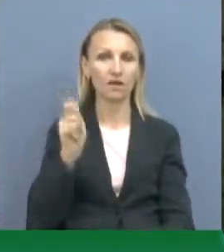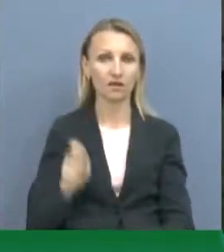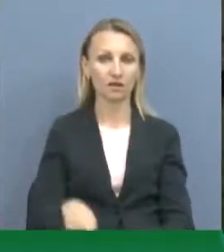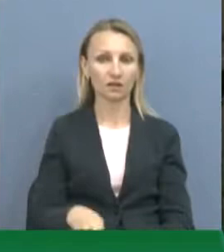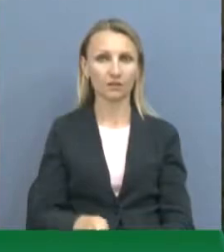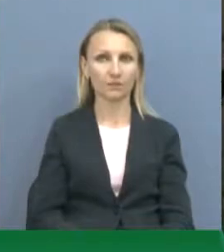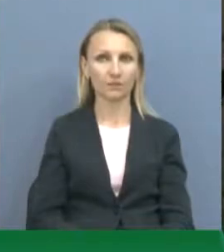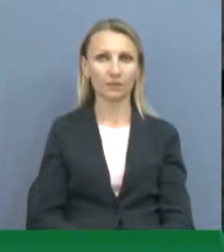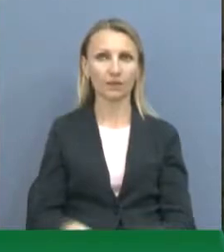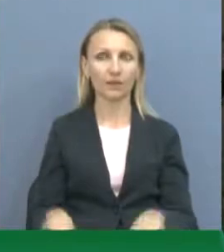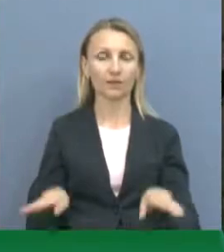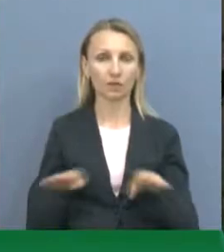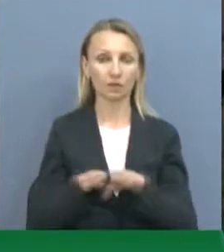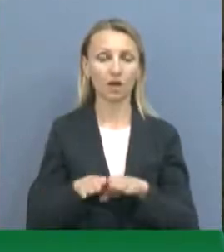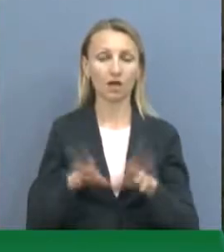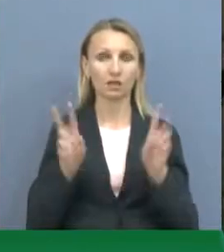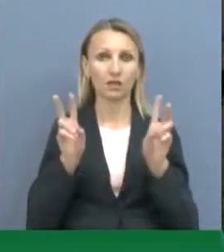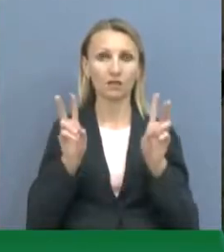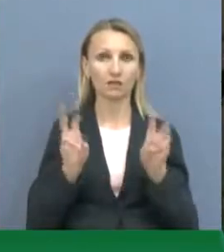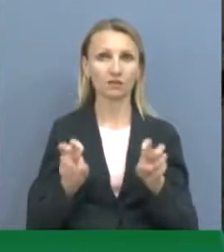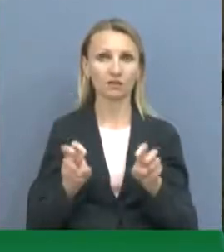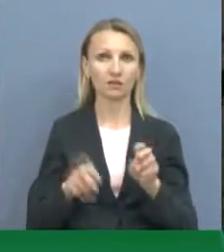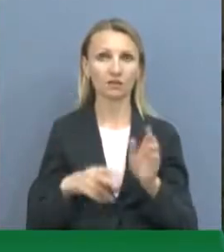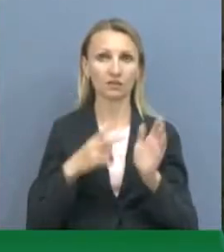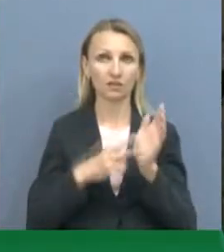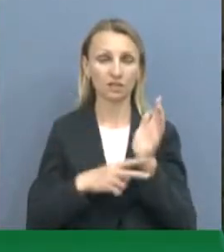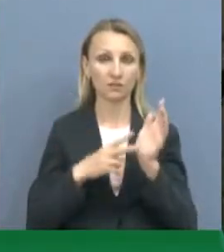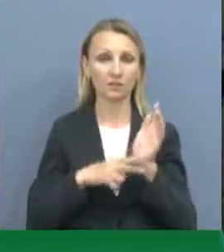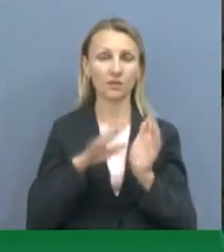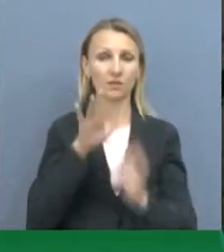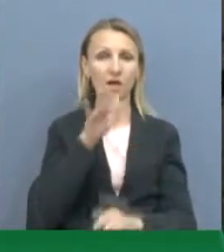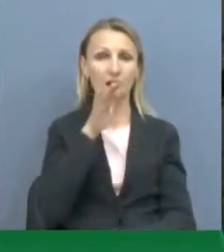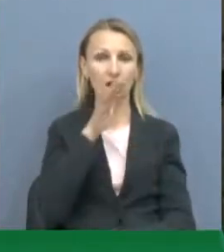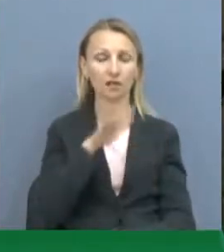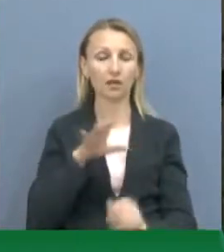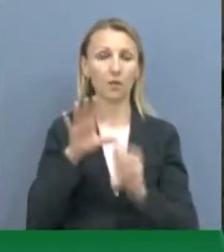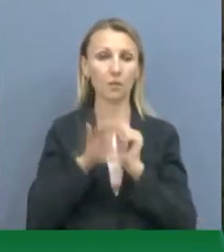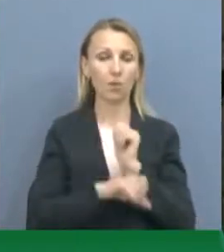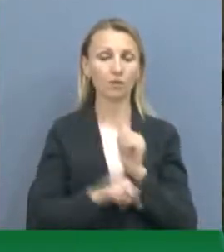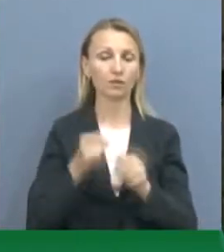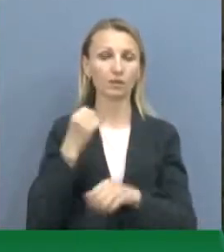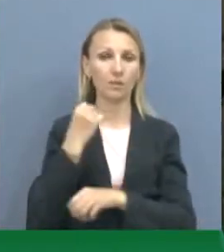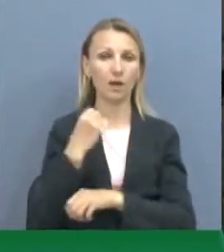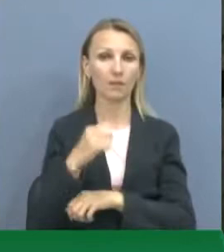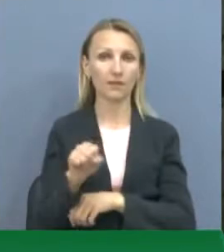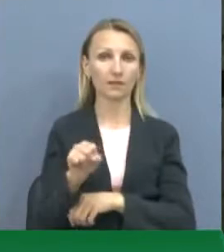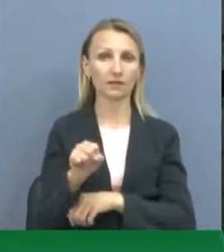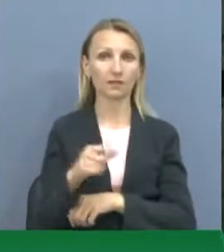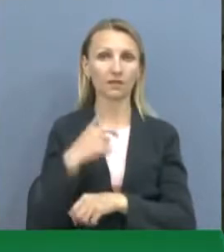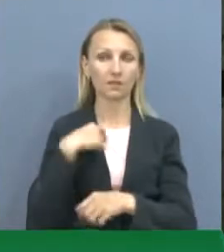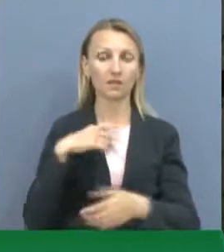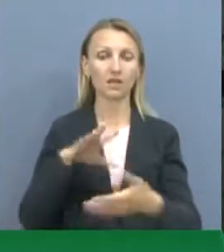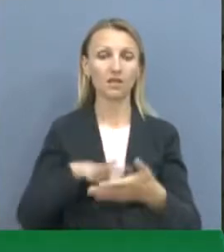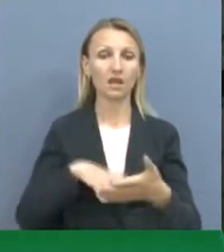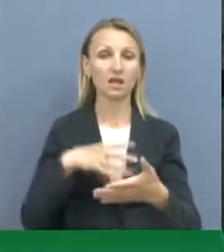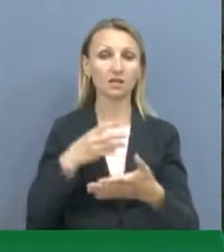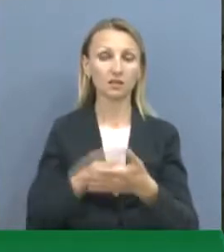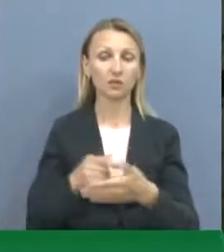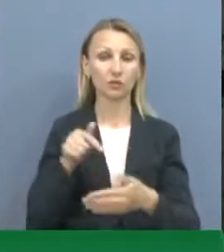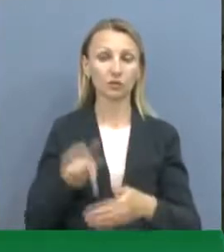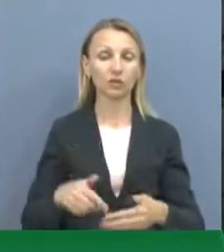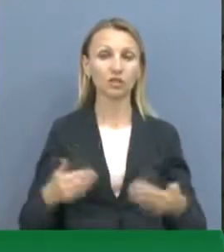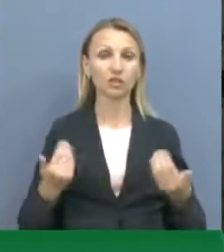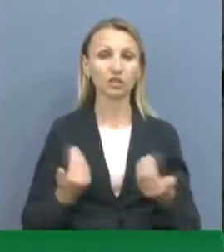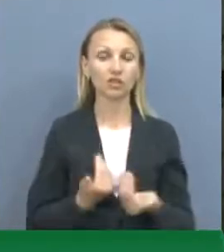Концлагерь. Я говорю, вот так называется. 75 лет после победы. Победа исполнилась. И мы до сих пор живем как